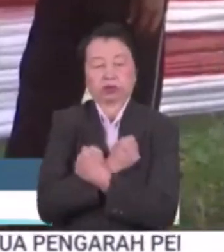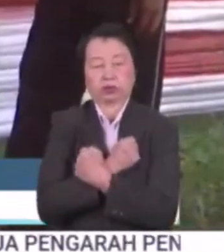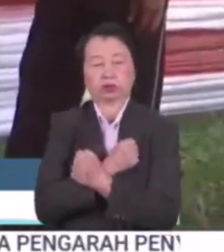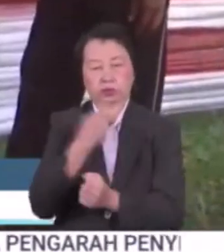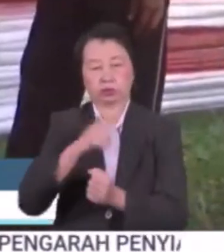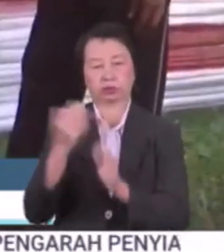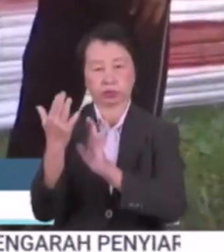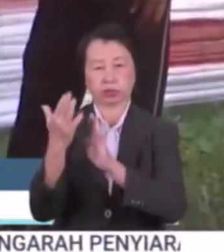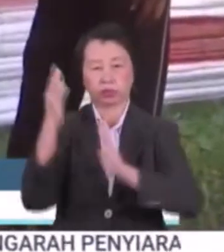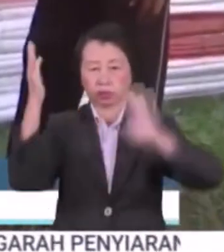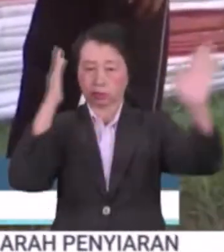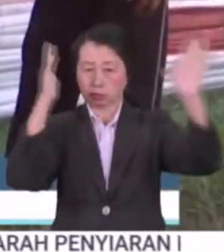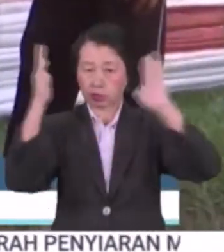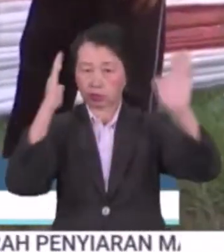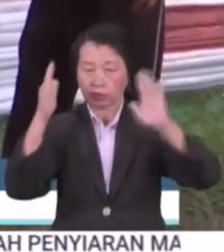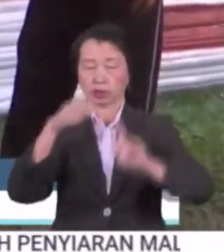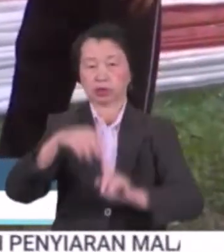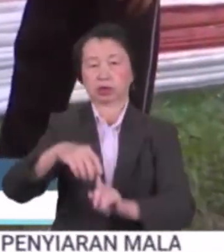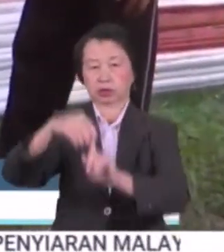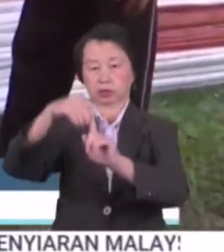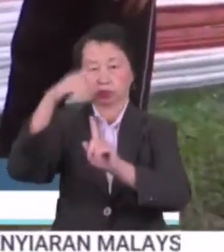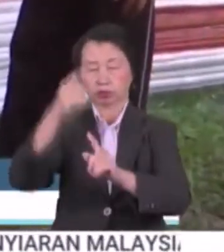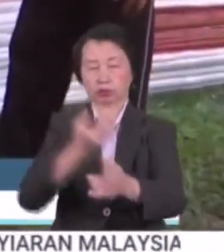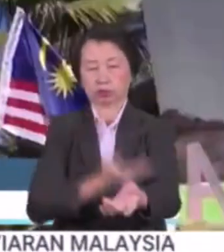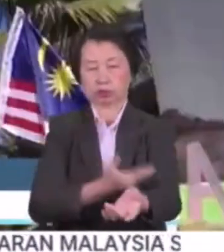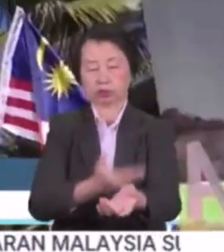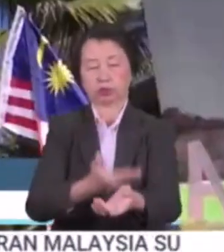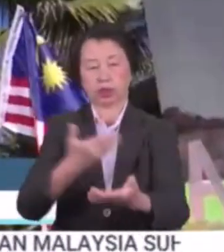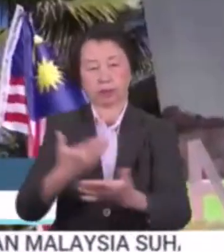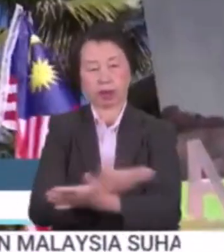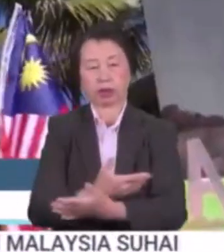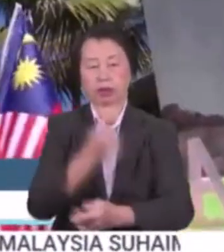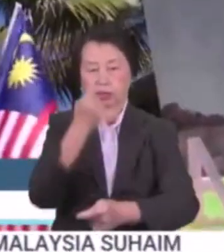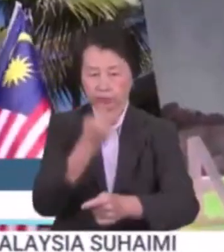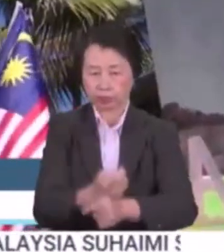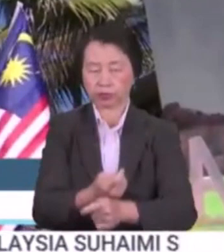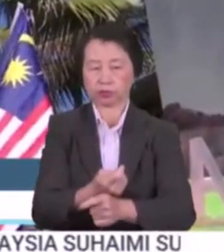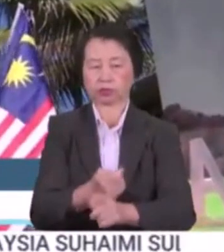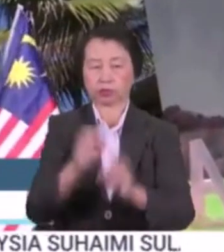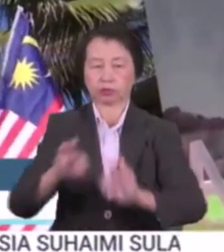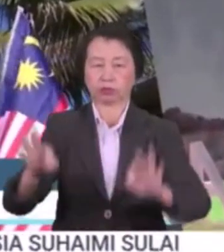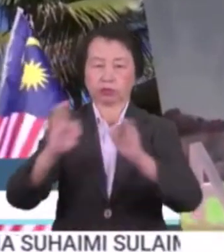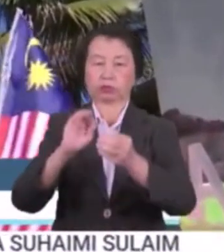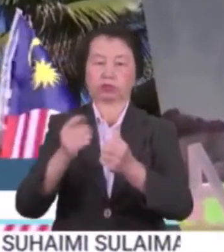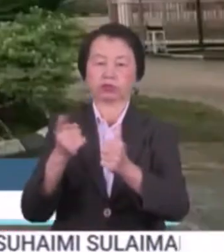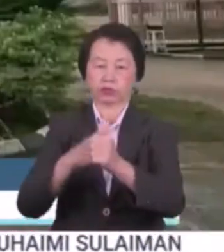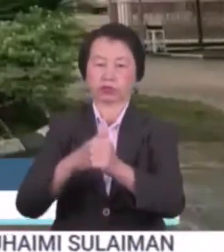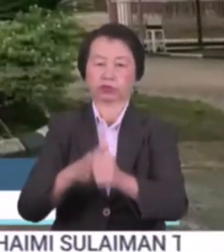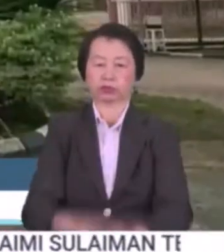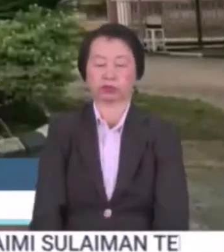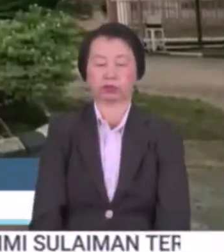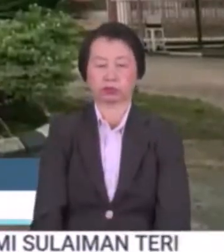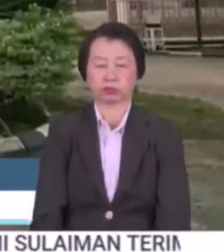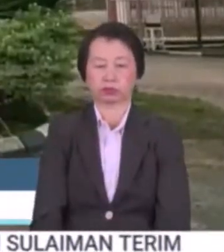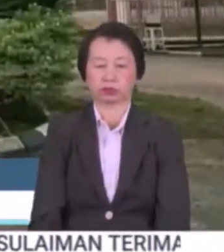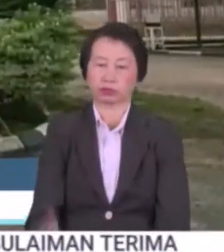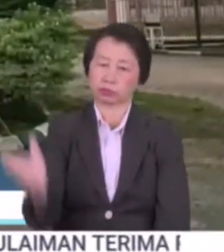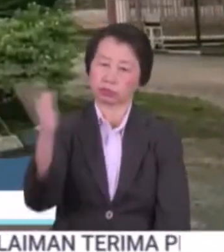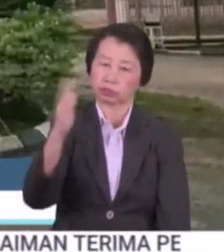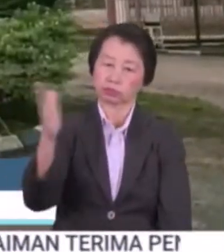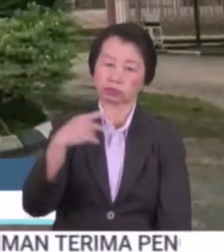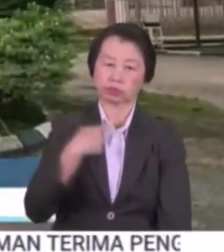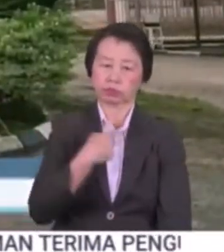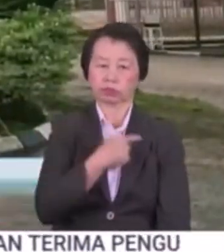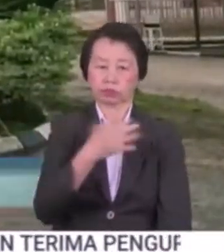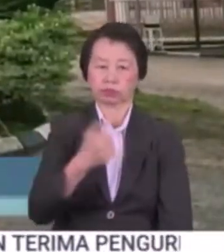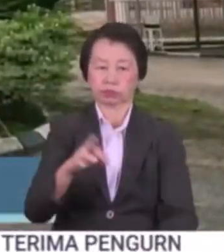patriotik terhadap negara khususnya pada generasi baru tetap tumpuan utama. Ayo kita semarakkan